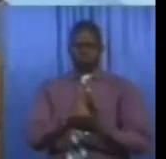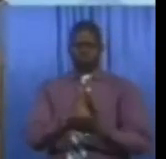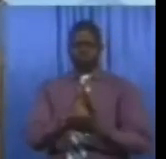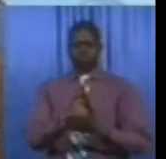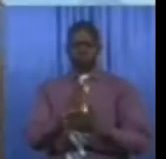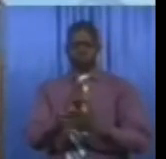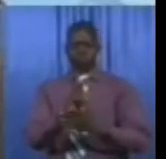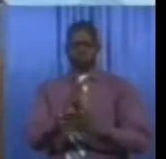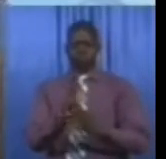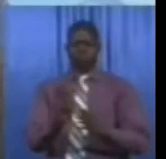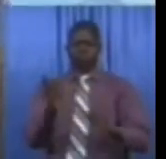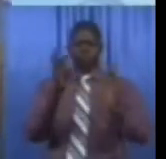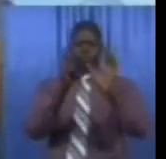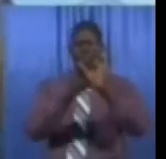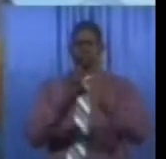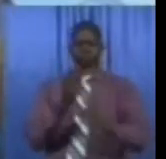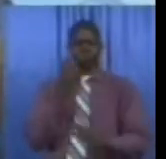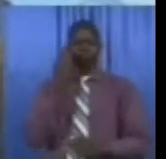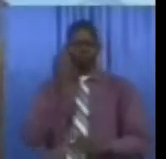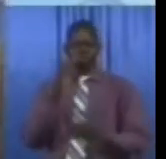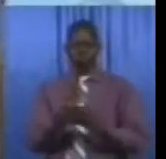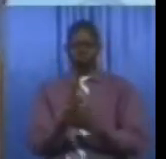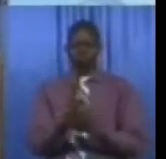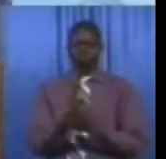pris part et voici son reportage.